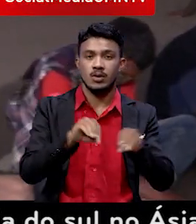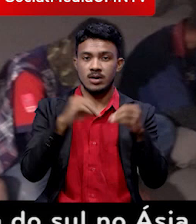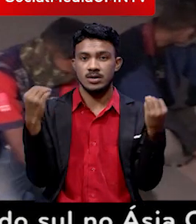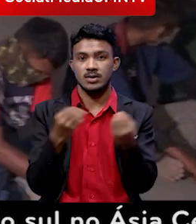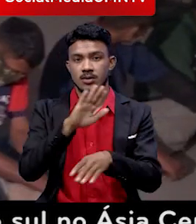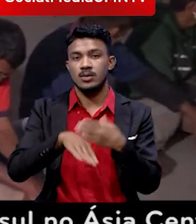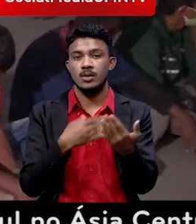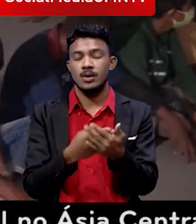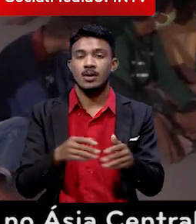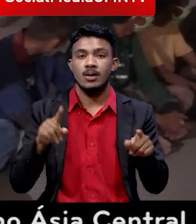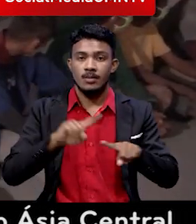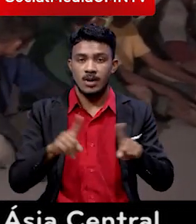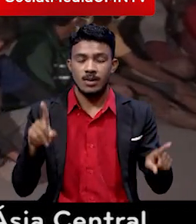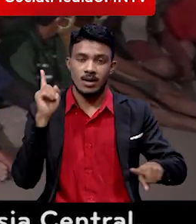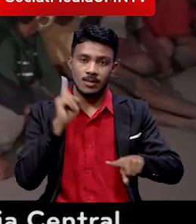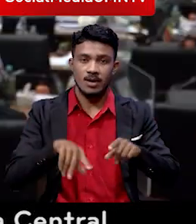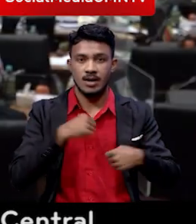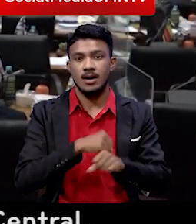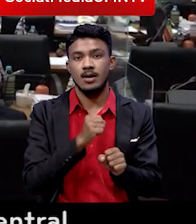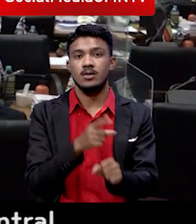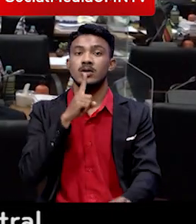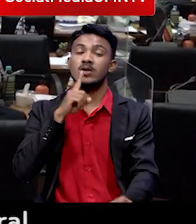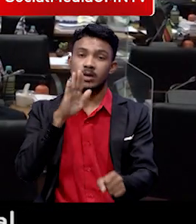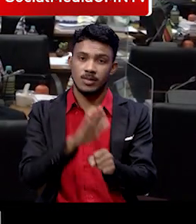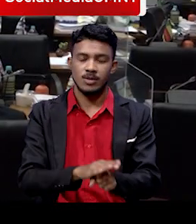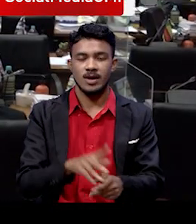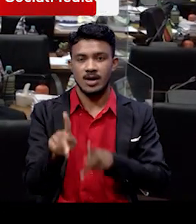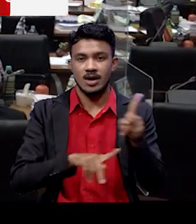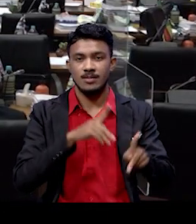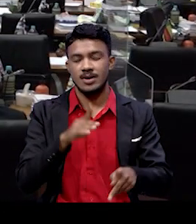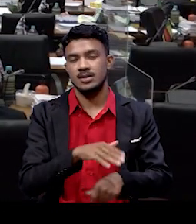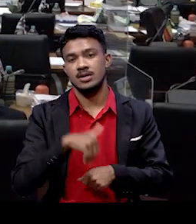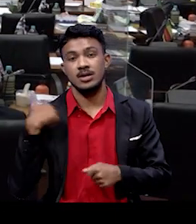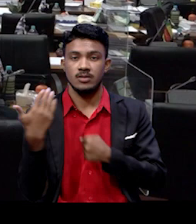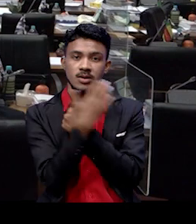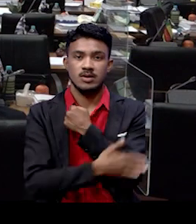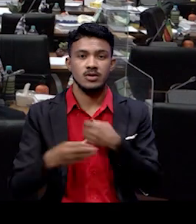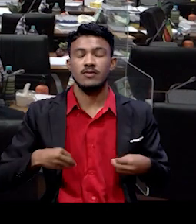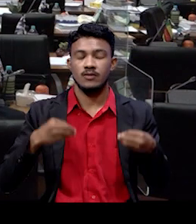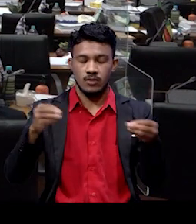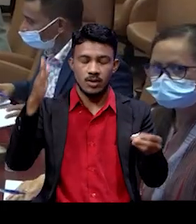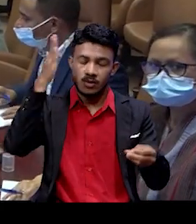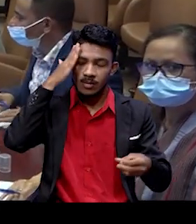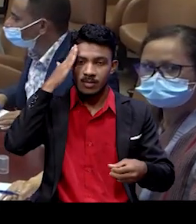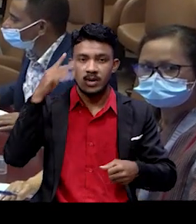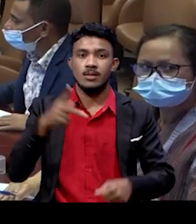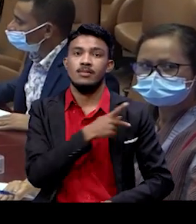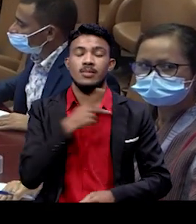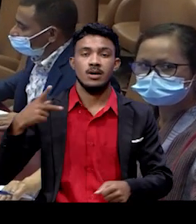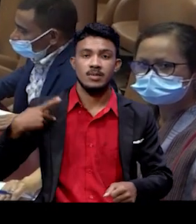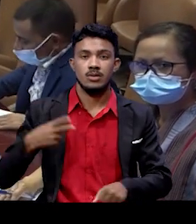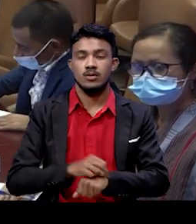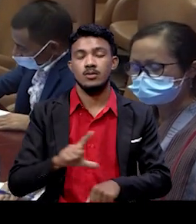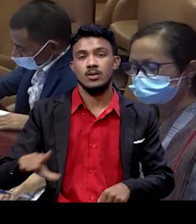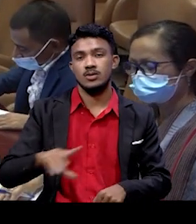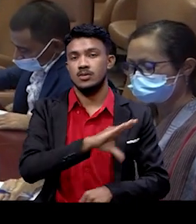emnia nasaun ho di zura bai menia bandera. Tambane Valora telaik rekomenda ba Parlamento Nasional no Governo atu kria lei ida